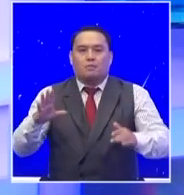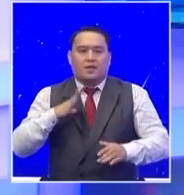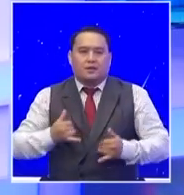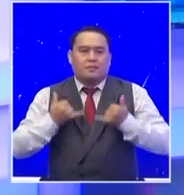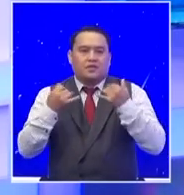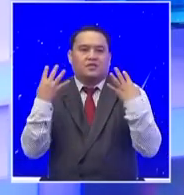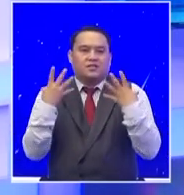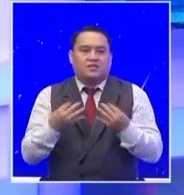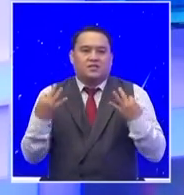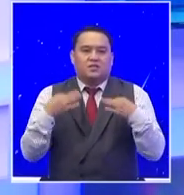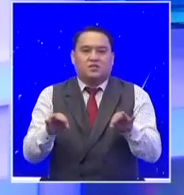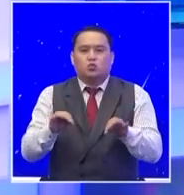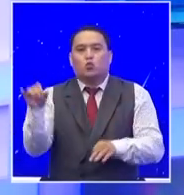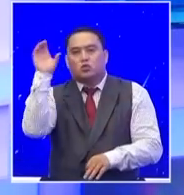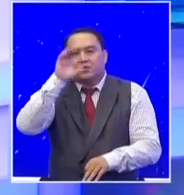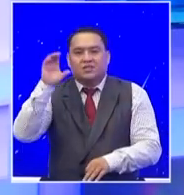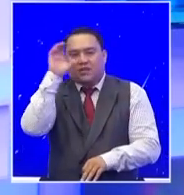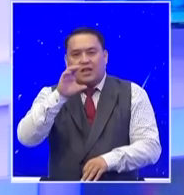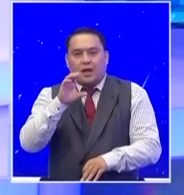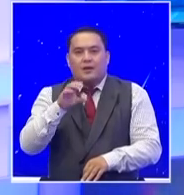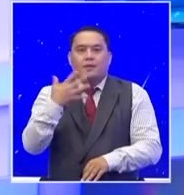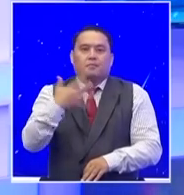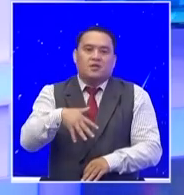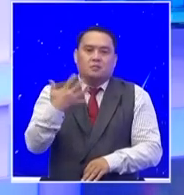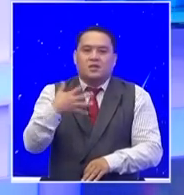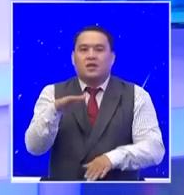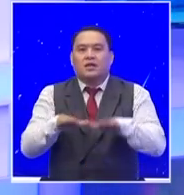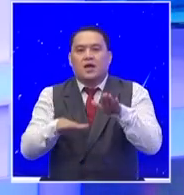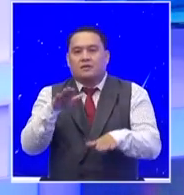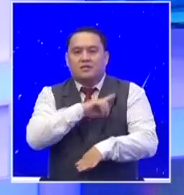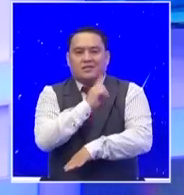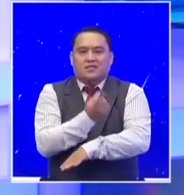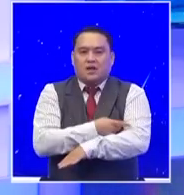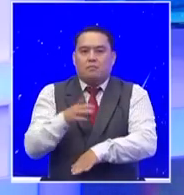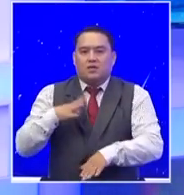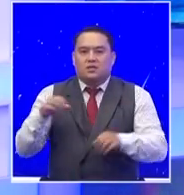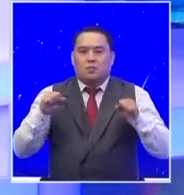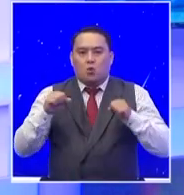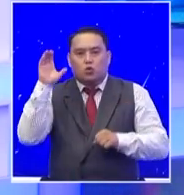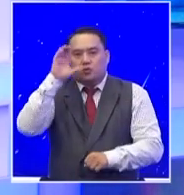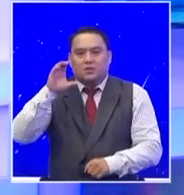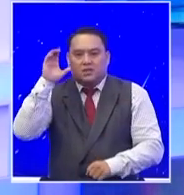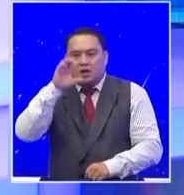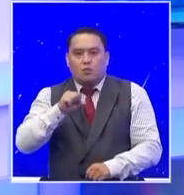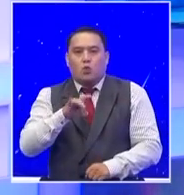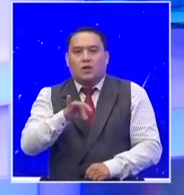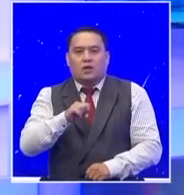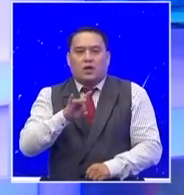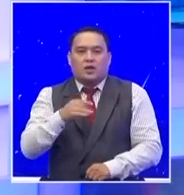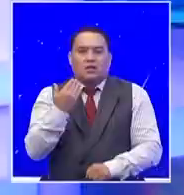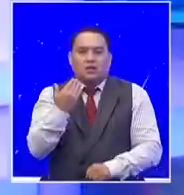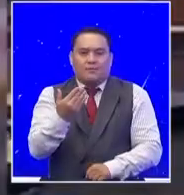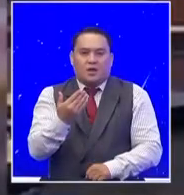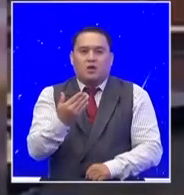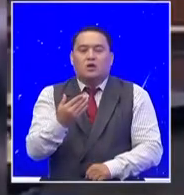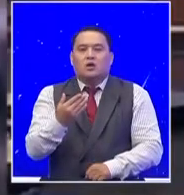приурочен ко Дню независимости Узбекистана. В категории до 55 килограммов сильнейшей стала спортсменка из Узбекистана Муаттар